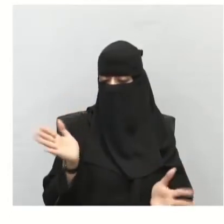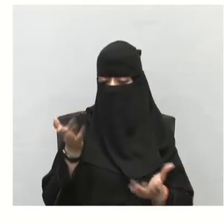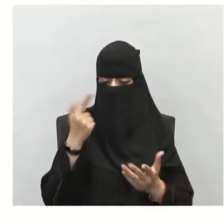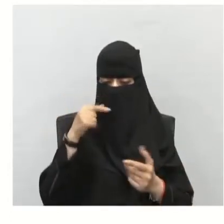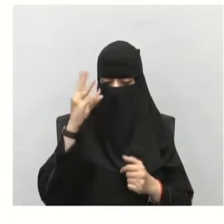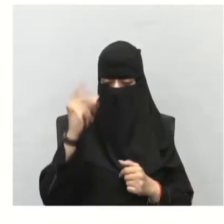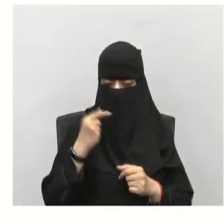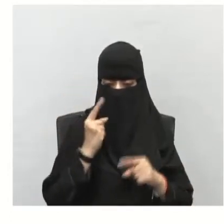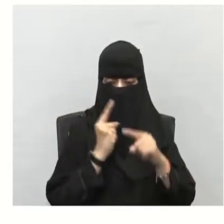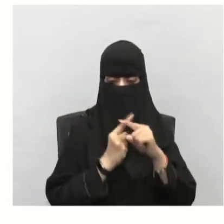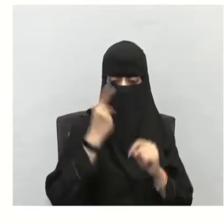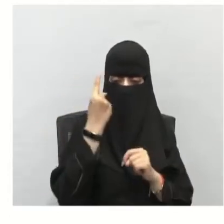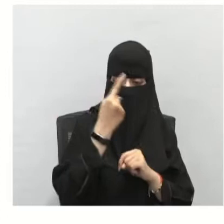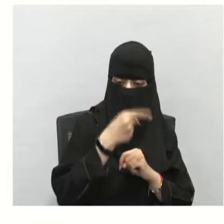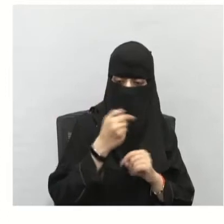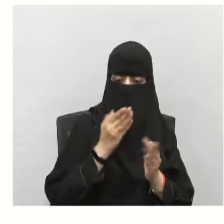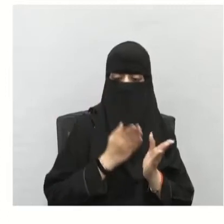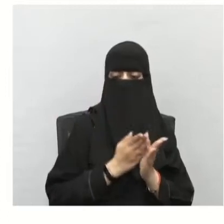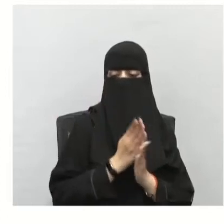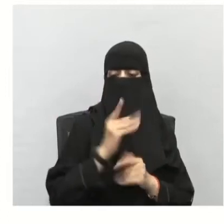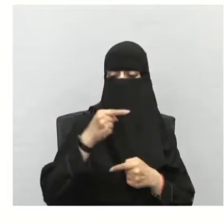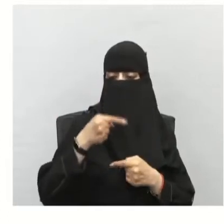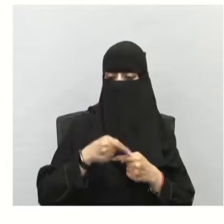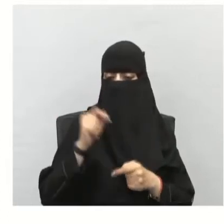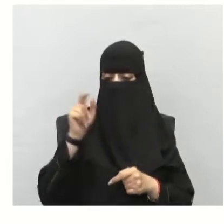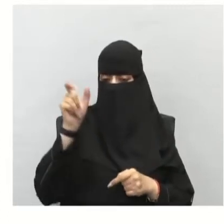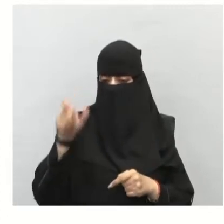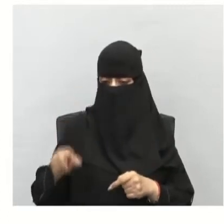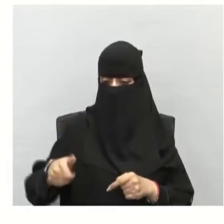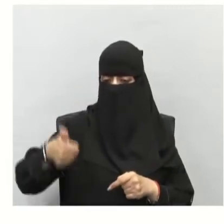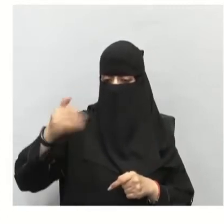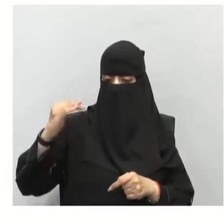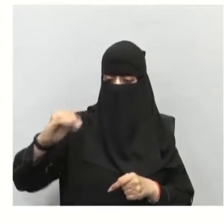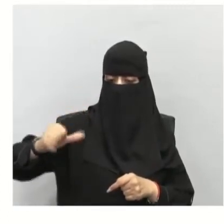10 دائما ناتج الضرب رقم الأحاد هنا